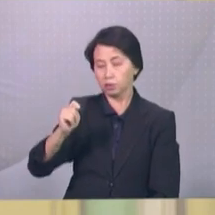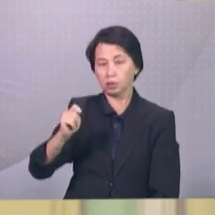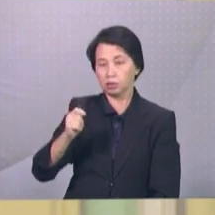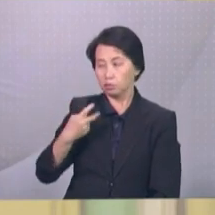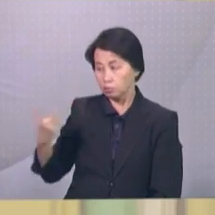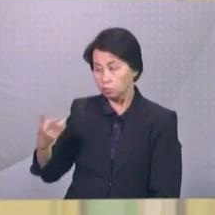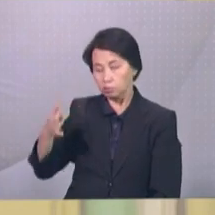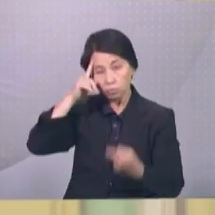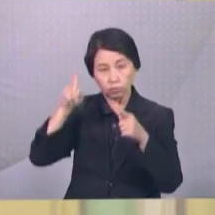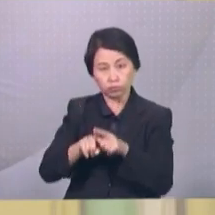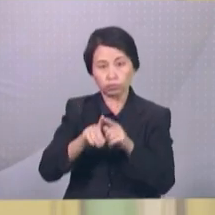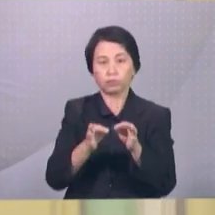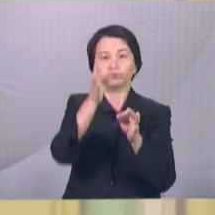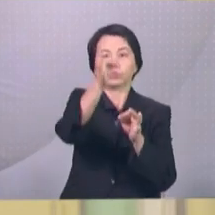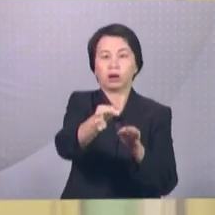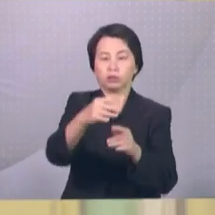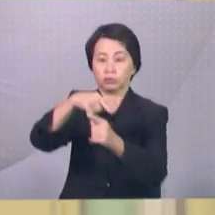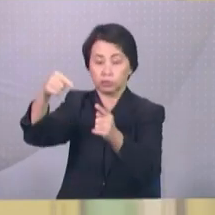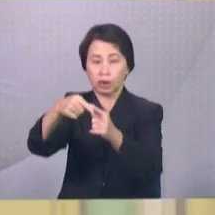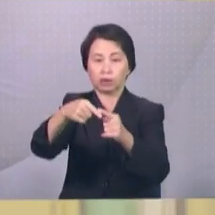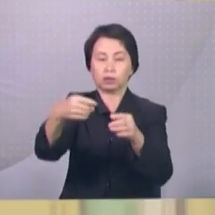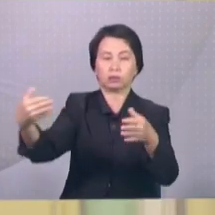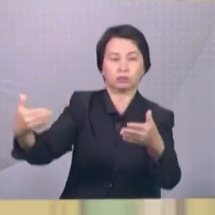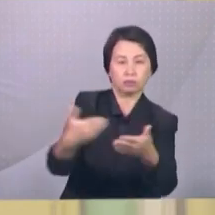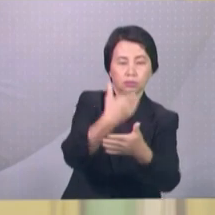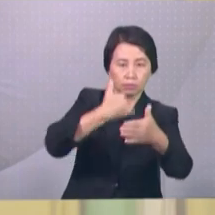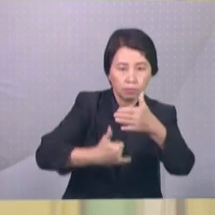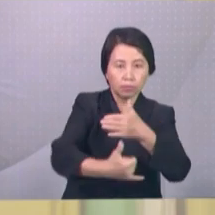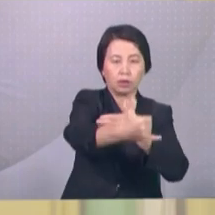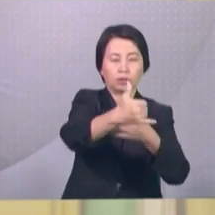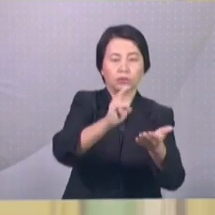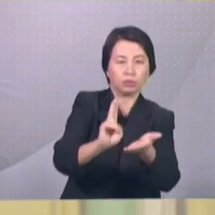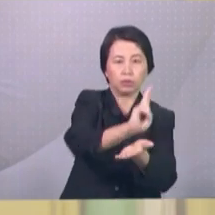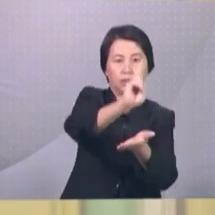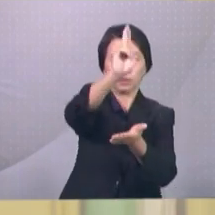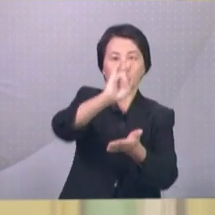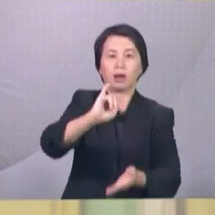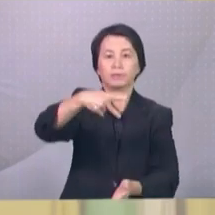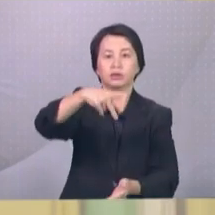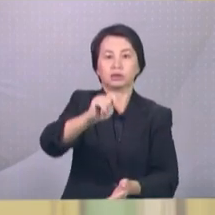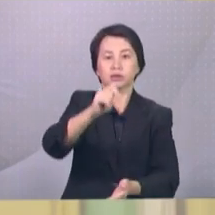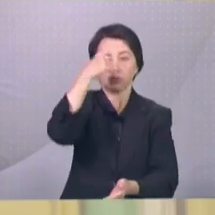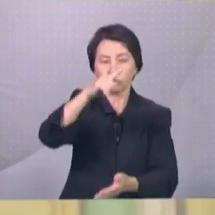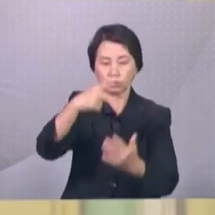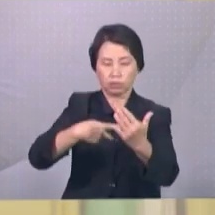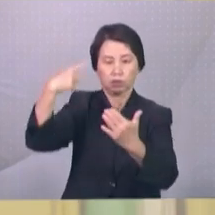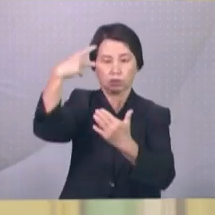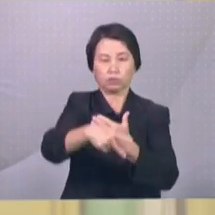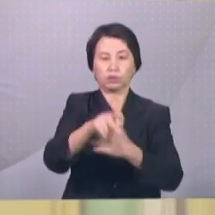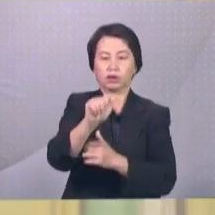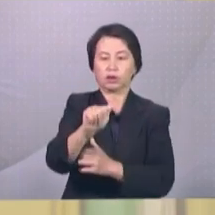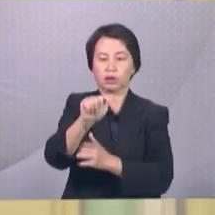untuk menangguhkan tarikh kemasukan baharu ke institusi pengajian tinggi IPT bagi program